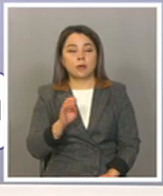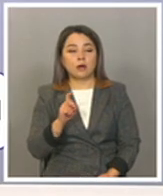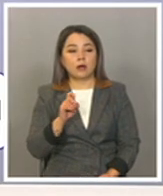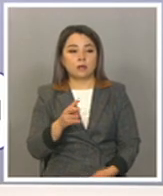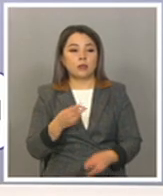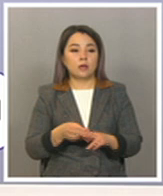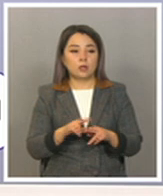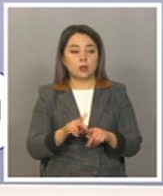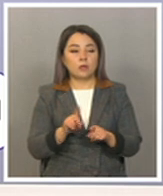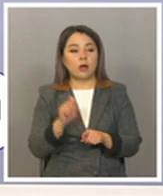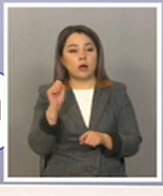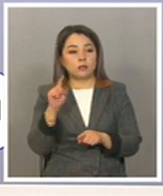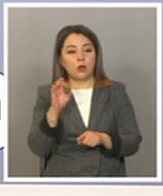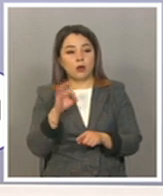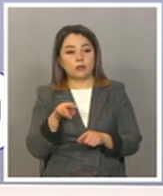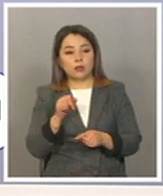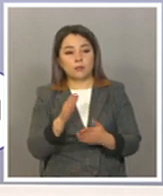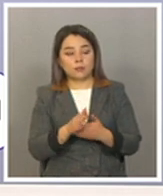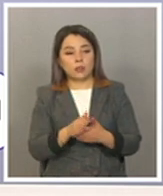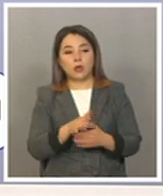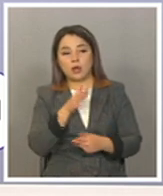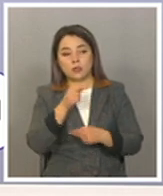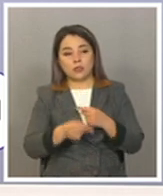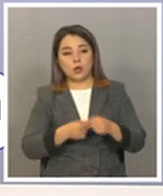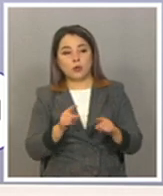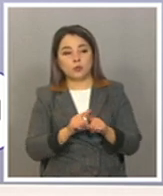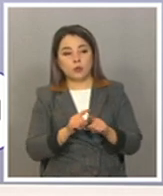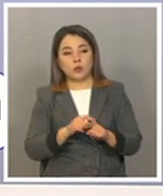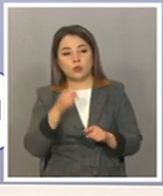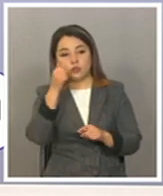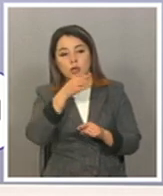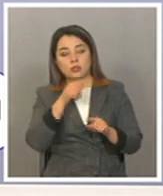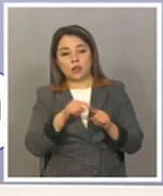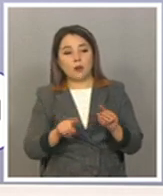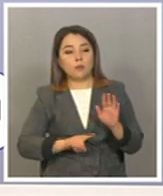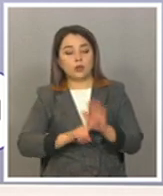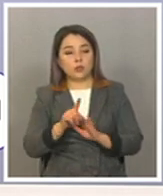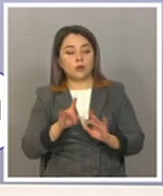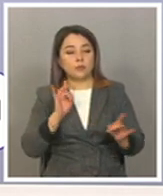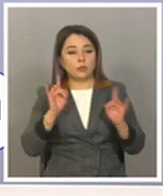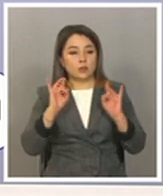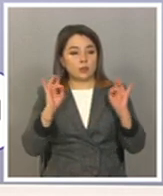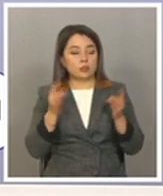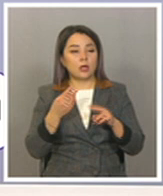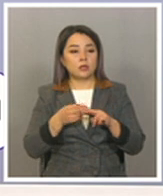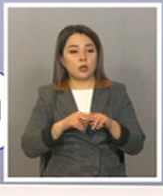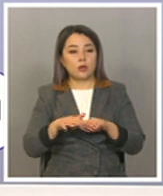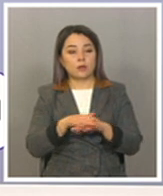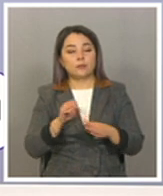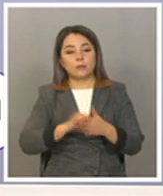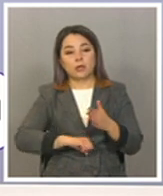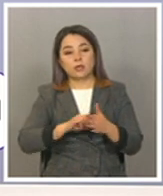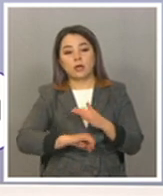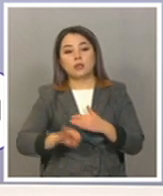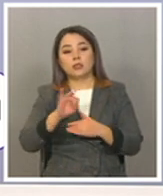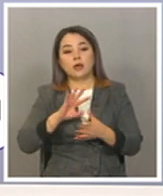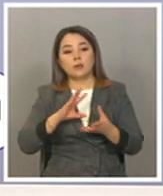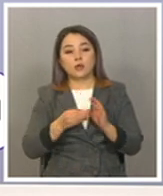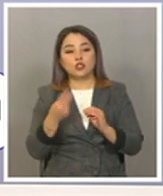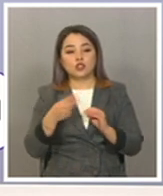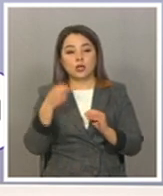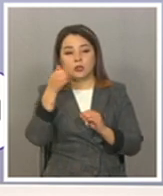кейін Алтын Ордада дүрбелең жылдар басталды. Яғни тарихта дүрбелең жылдар деп аталу себебі бар жоғы 20 жылдың